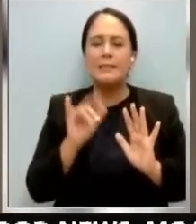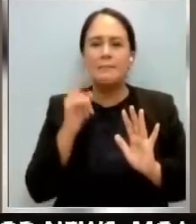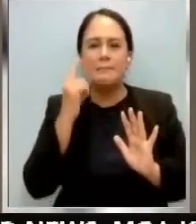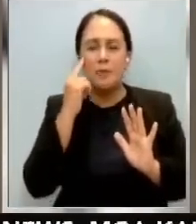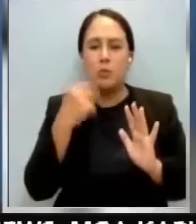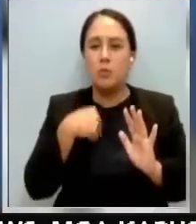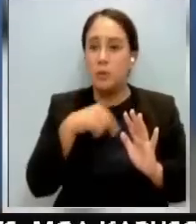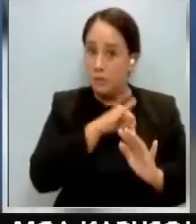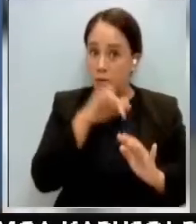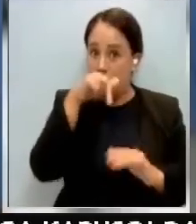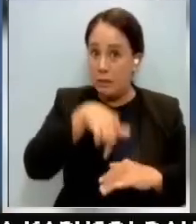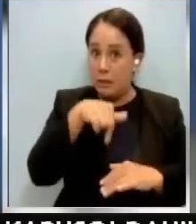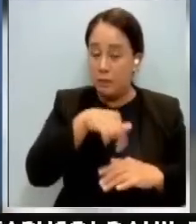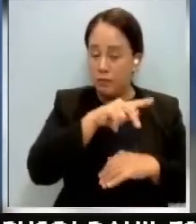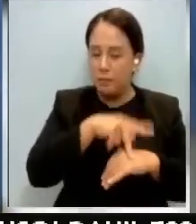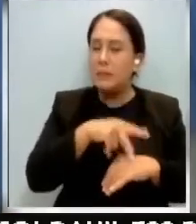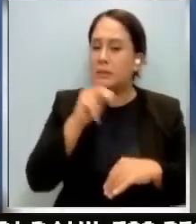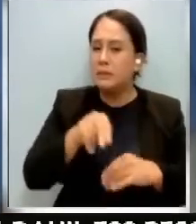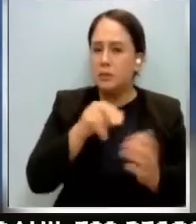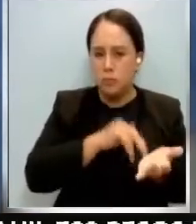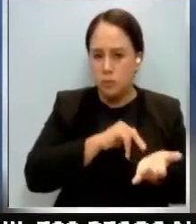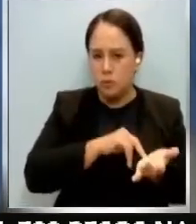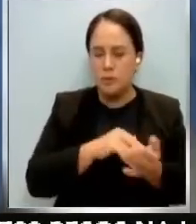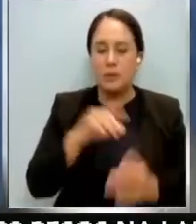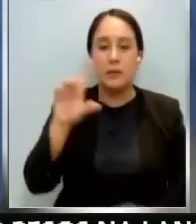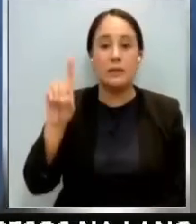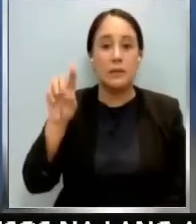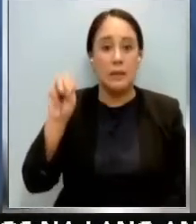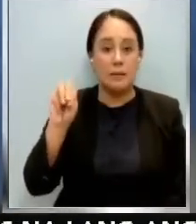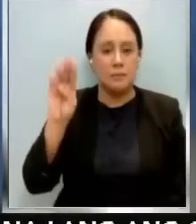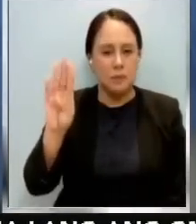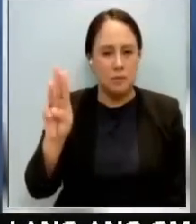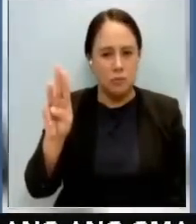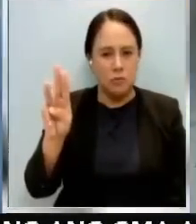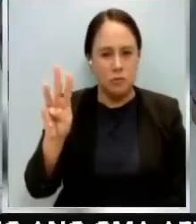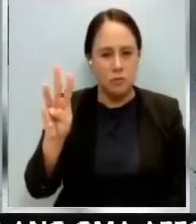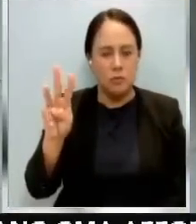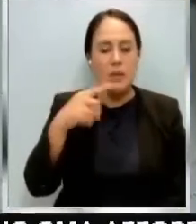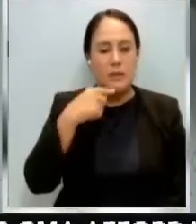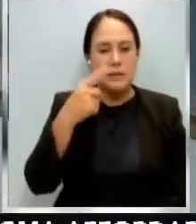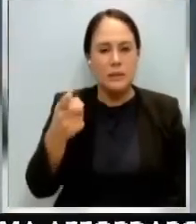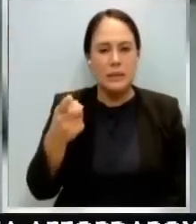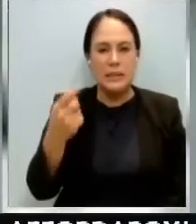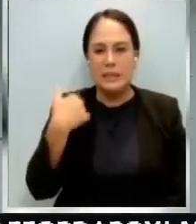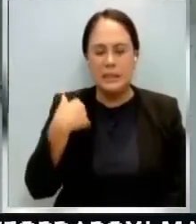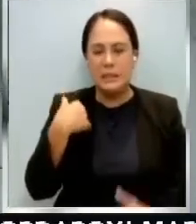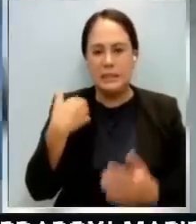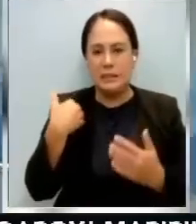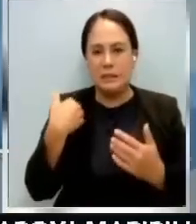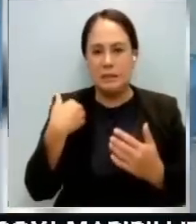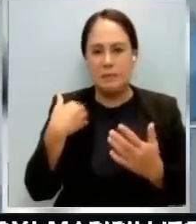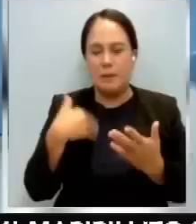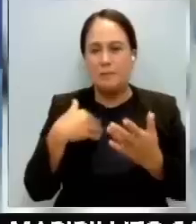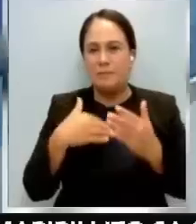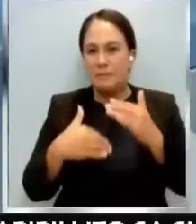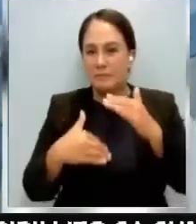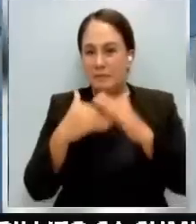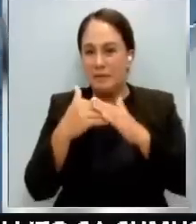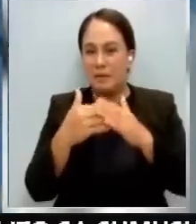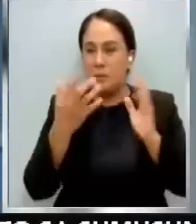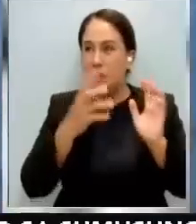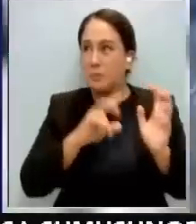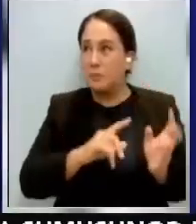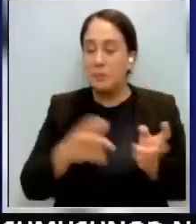nurses here. Ayon sa DMW, sa ngayon, hindi pa raw napupuno ang cap sa mga dinedeploy ng Pinoy nurses